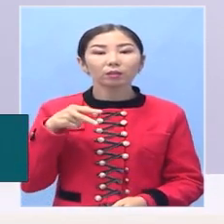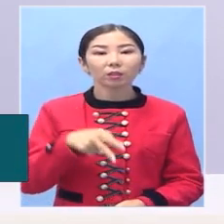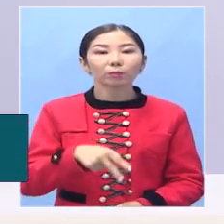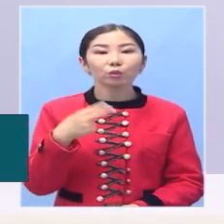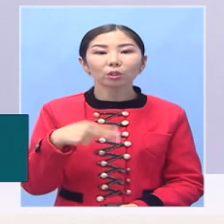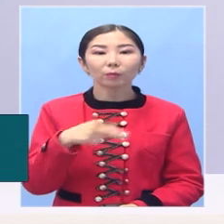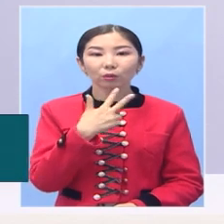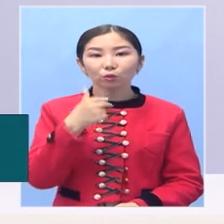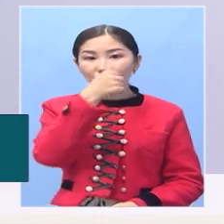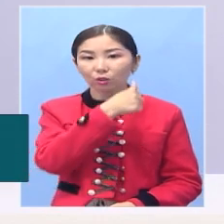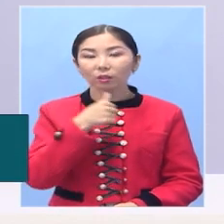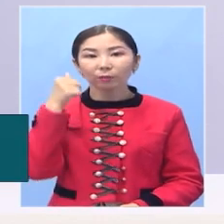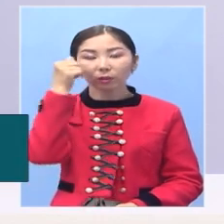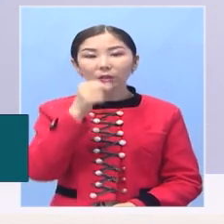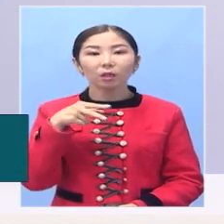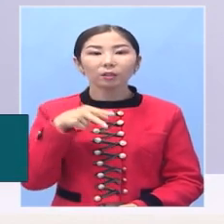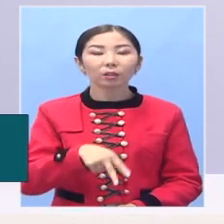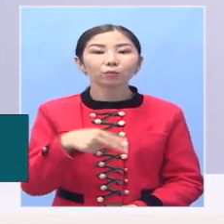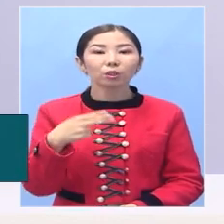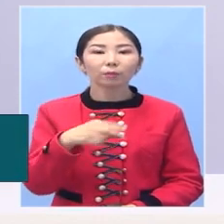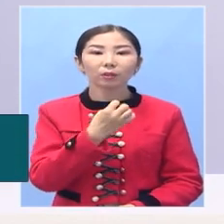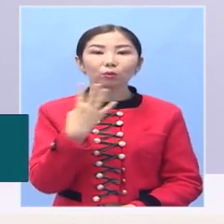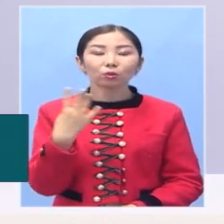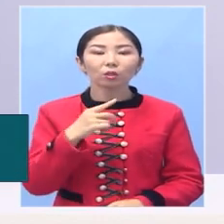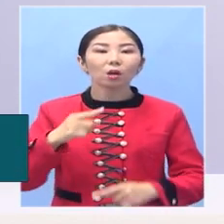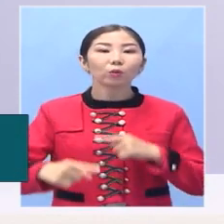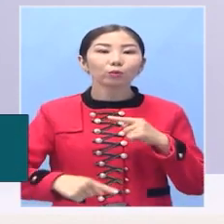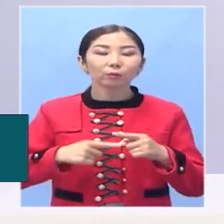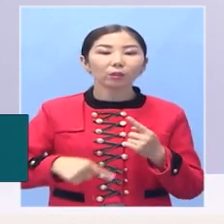2023 жылғы жоба, 2024 жылға өтпелі жоба.